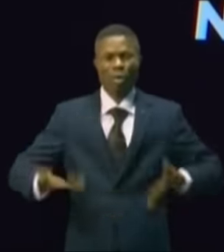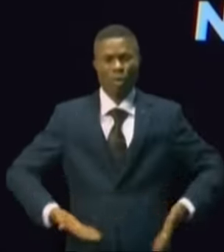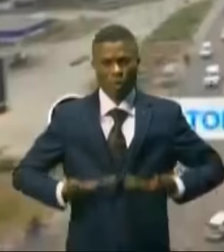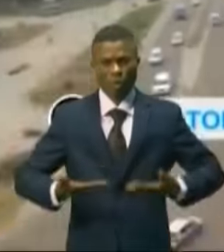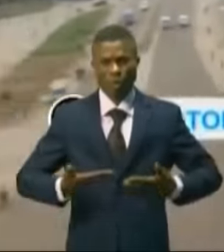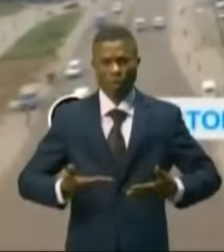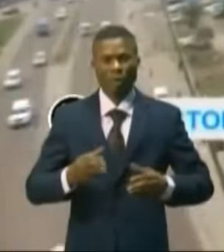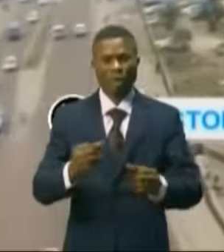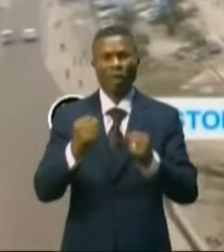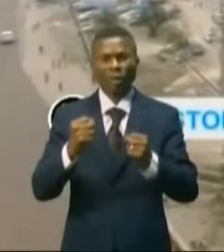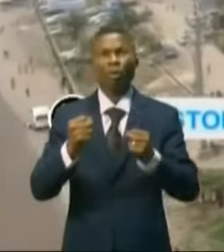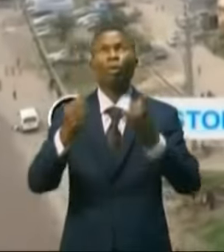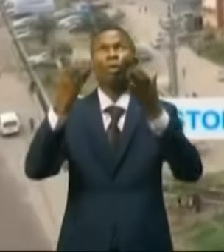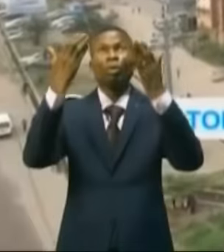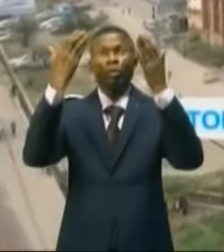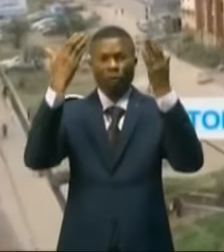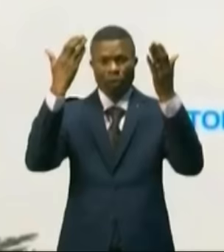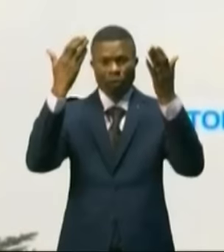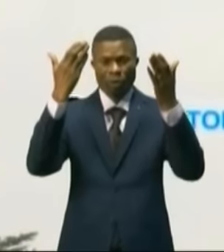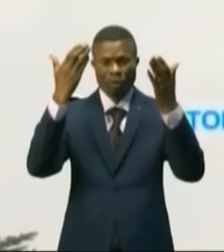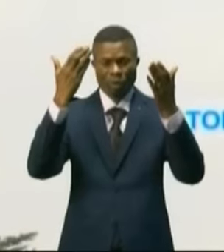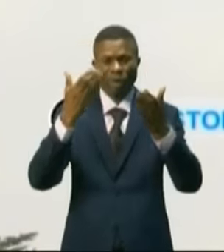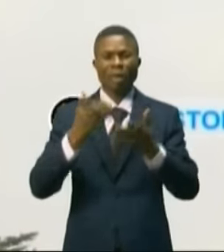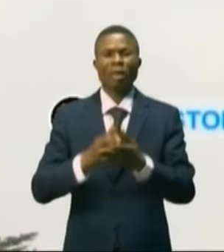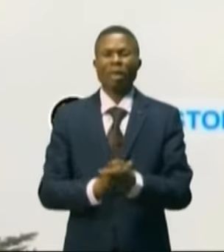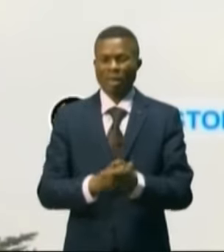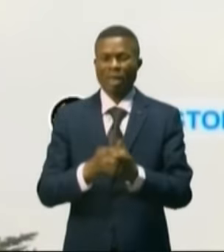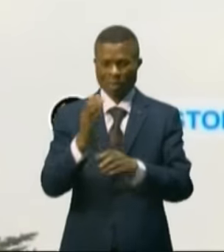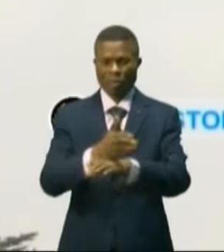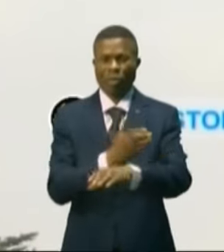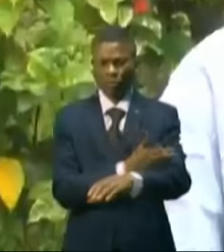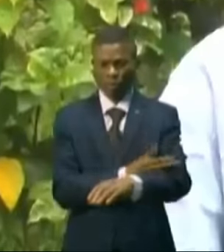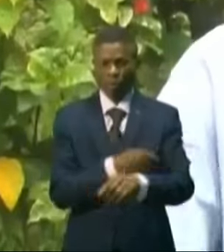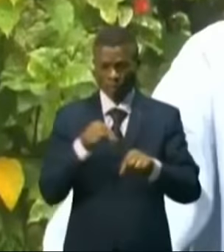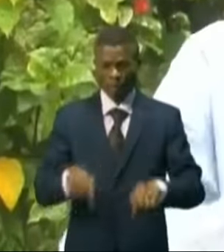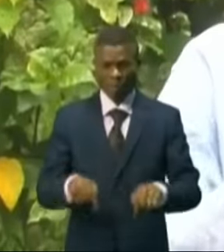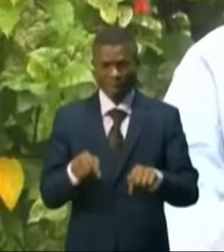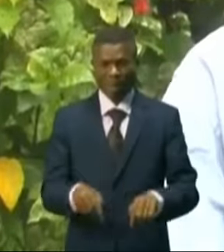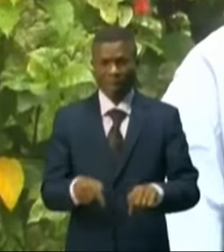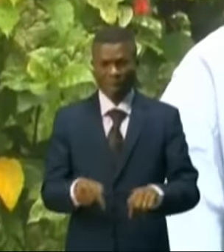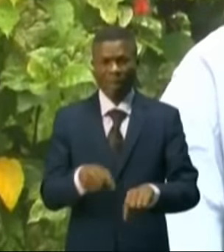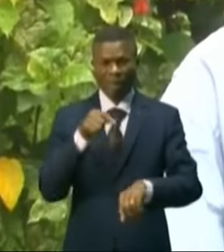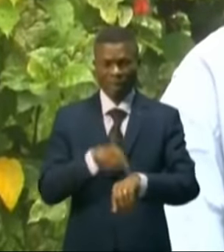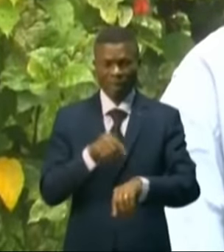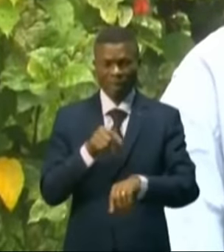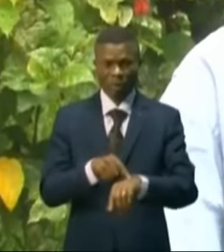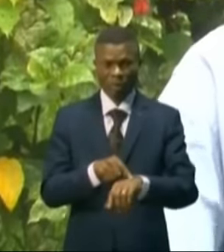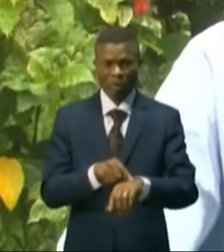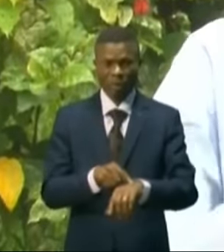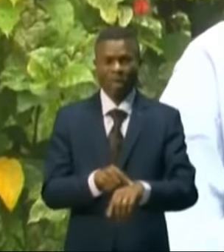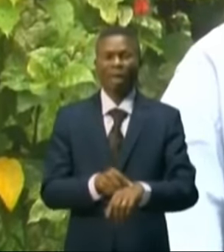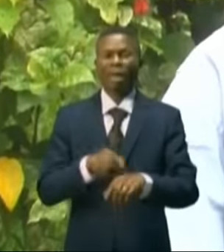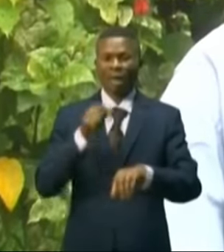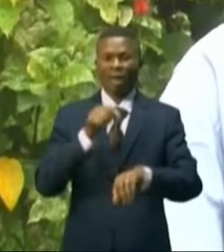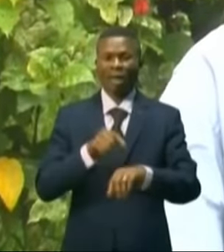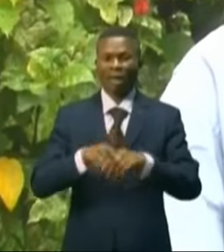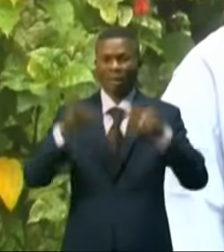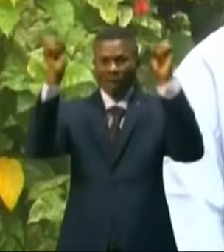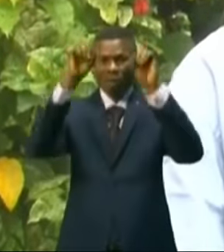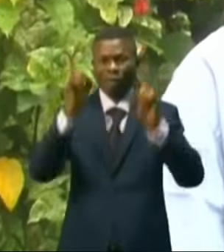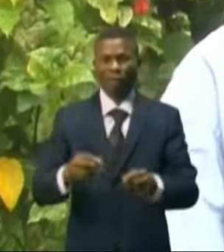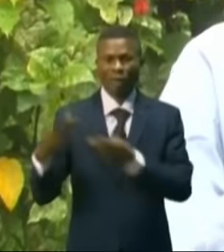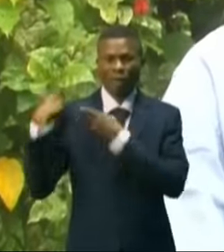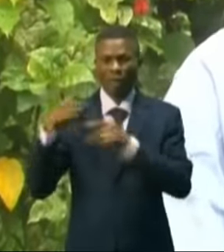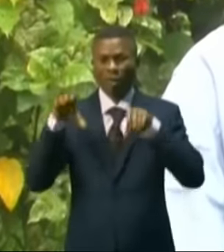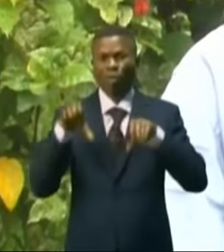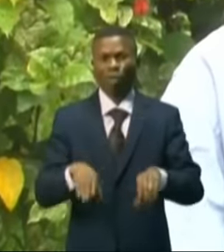La puissance de Dieu est cyclique. Donc maintenant, là, c'est le tour de l'Afrique à partir du